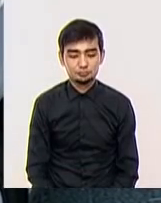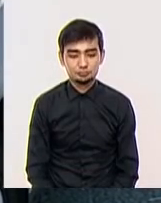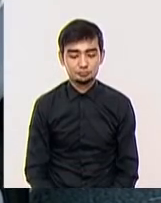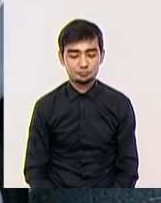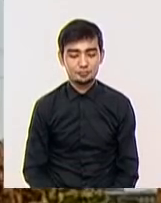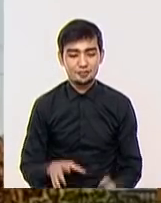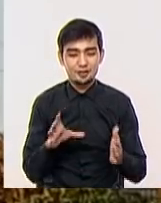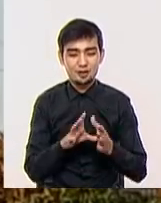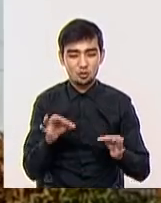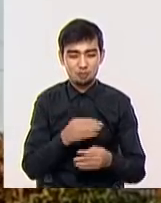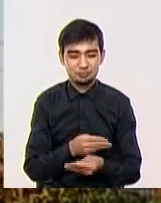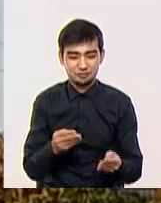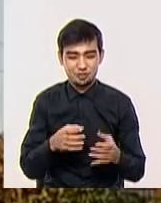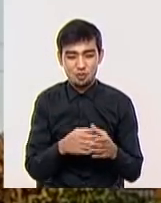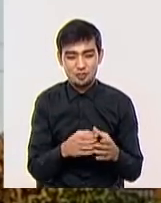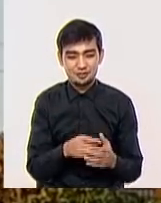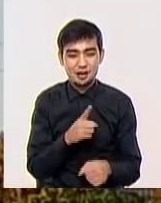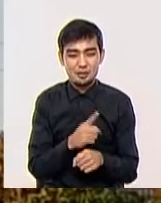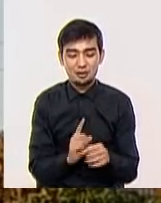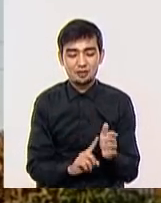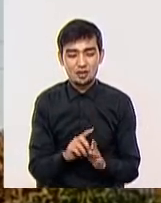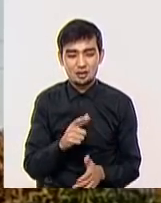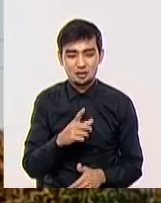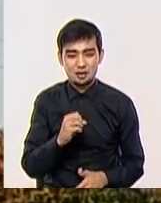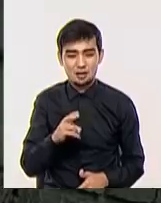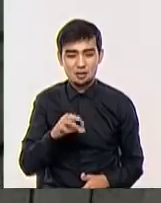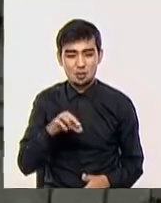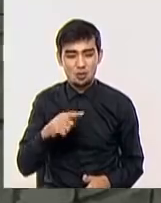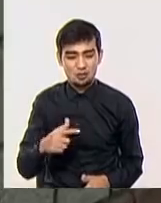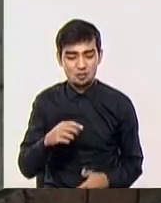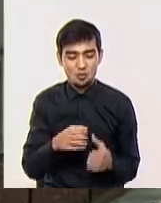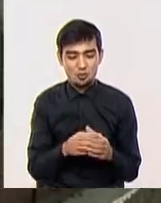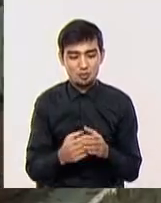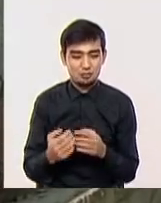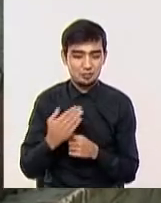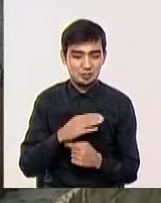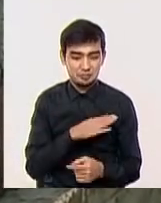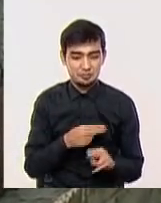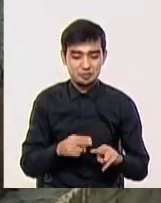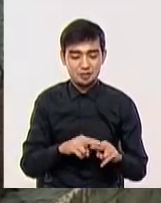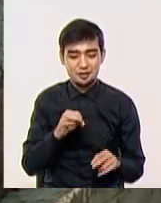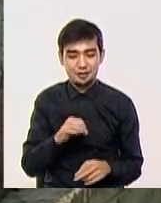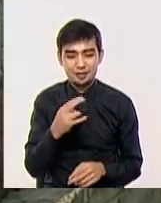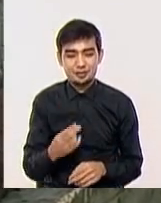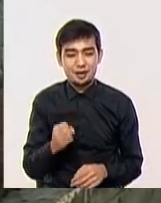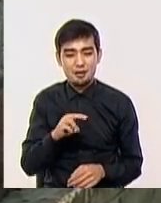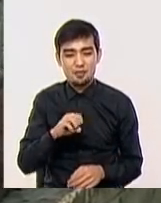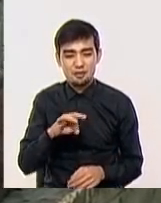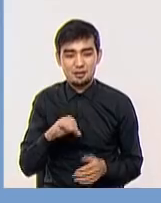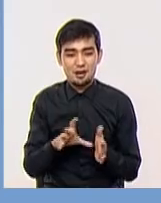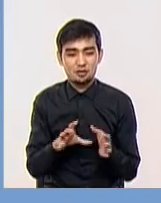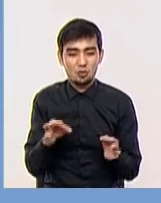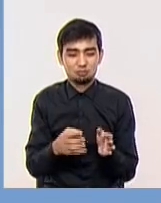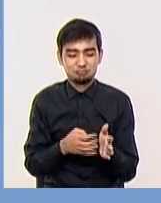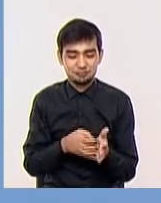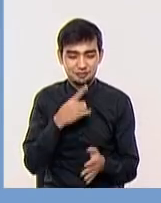Жергілікті электр таратушы компания мұндай шектеу қоюға Кигок компаниясы мәжбүр еткен хабарлап отыр. Айтуларынша, ұлттық оператор елдегі электр энергиясының